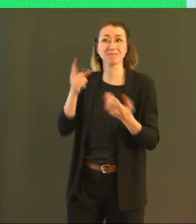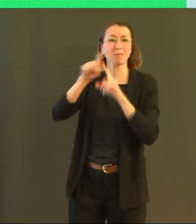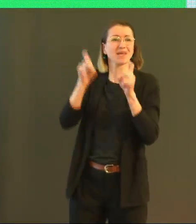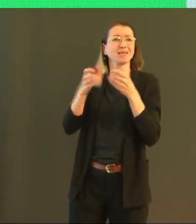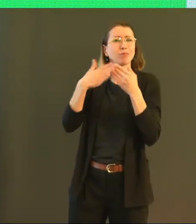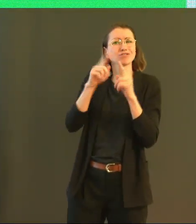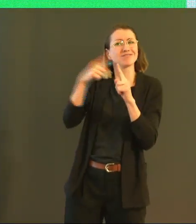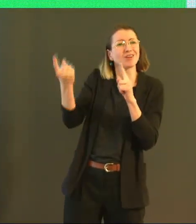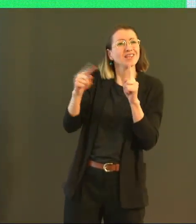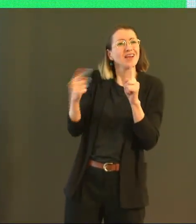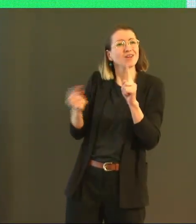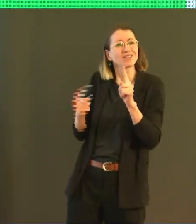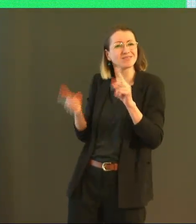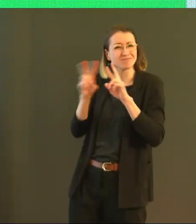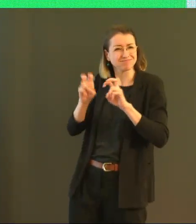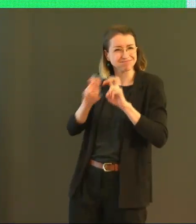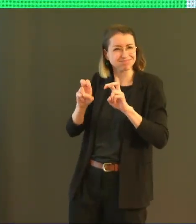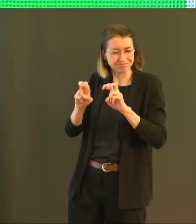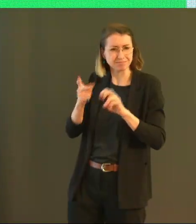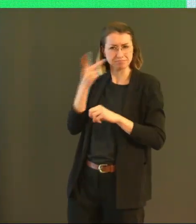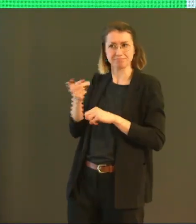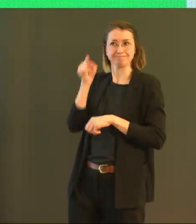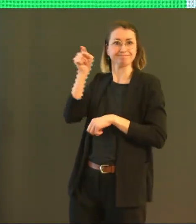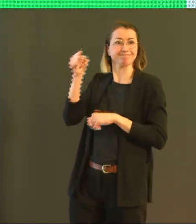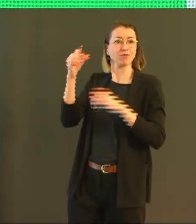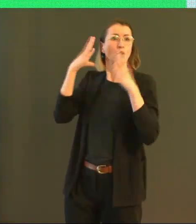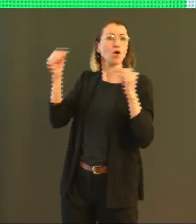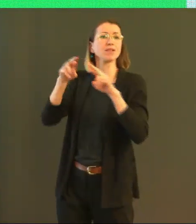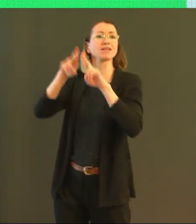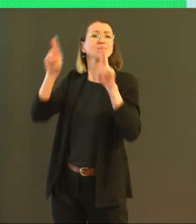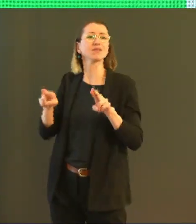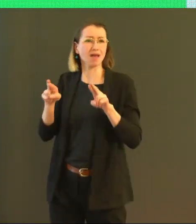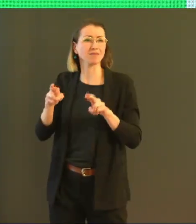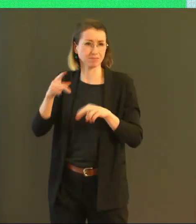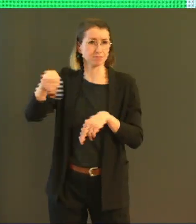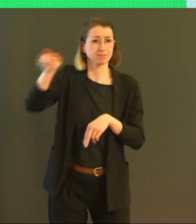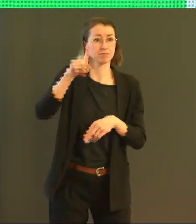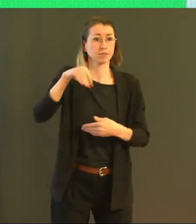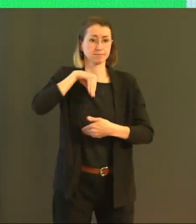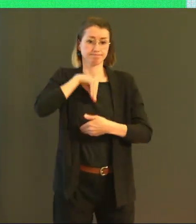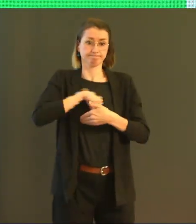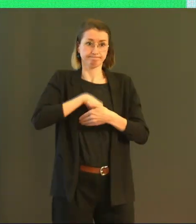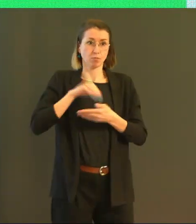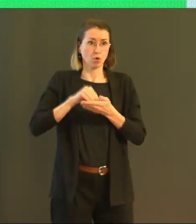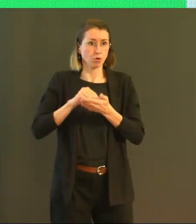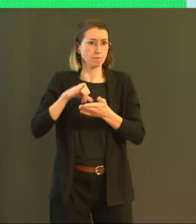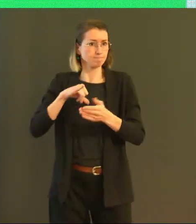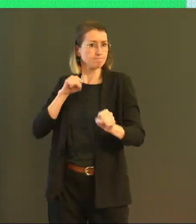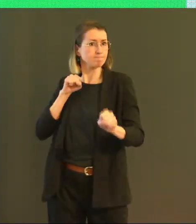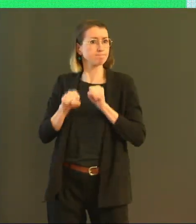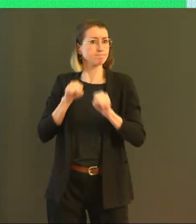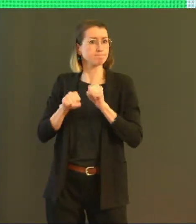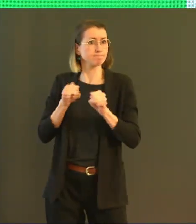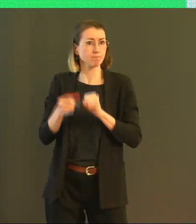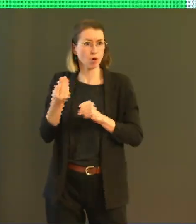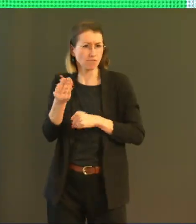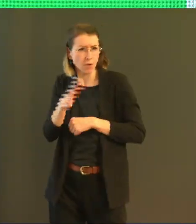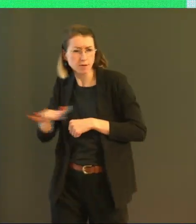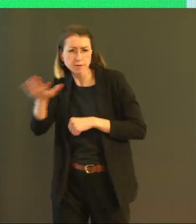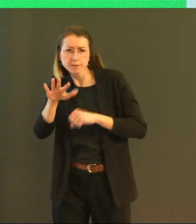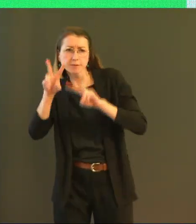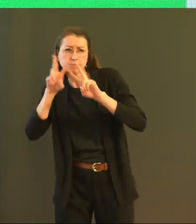contre le virus signant une affection par le govic 19 est à peu près chez les enfants la moitié